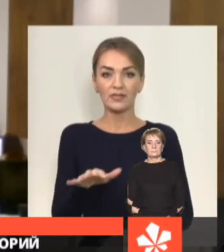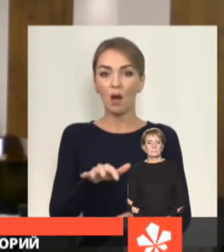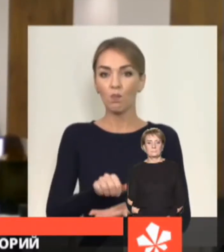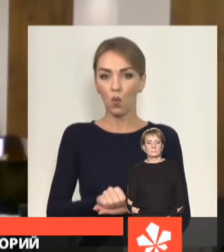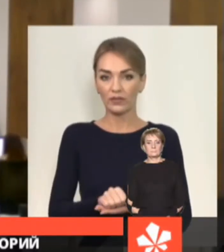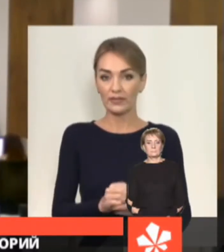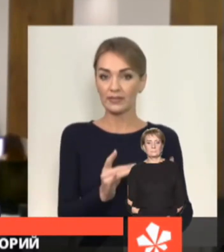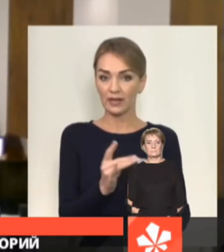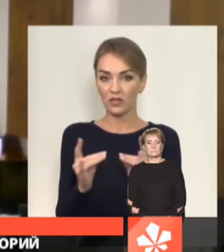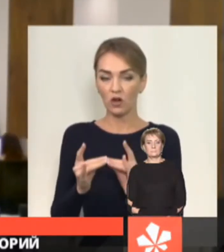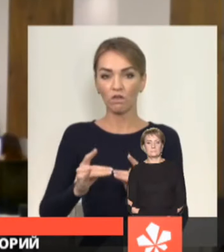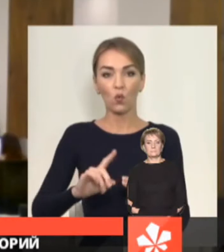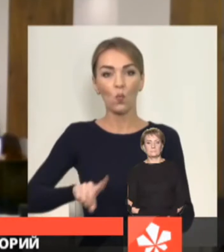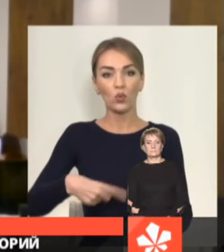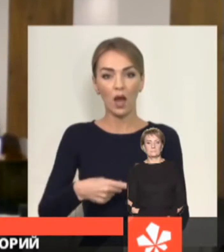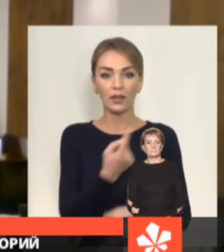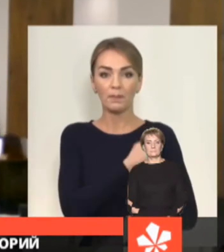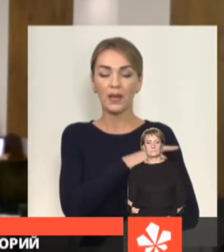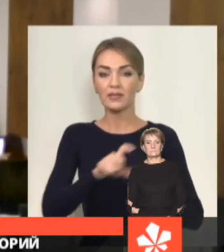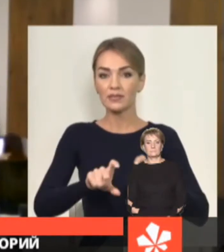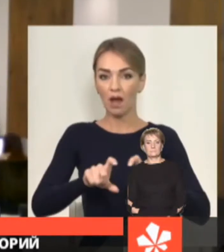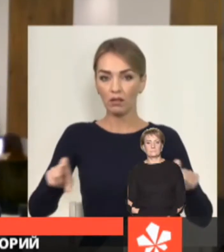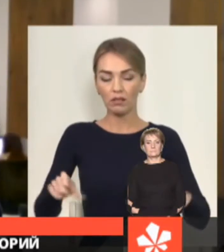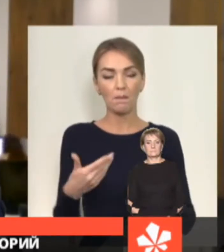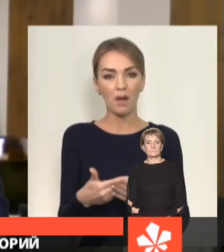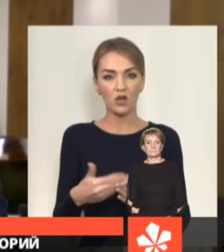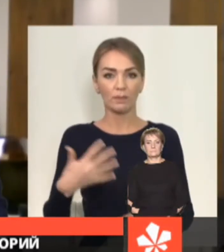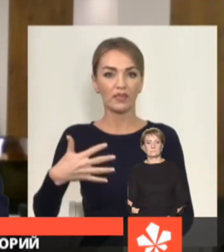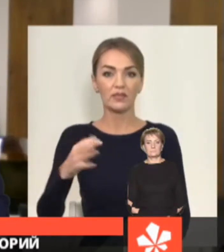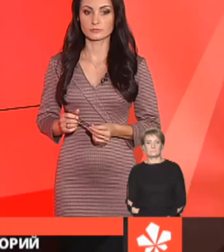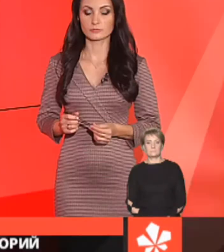Заповненість ліжок в комунальних медзакладах майже 50%.